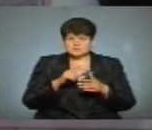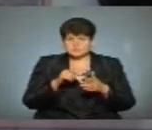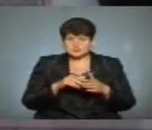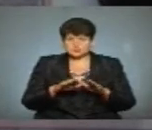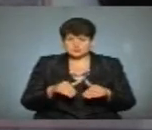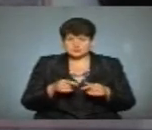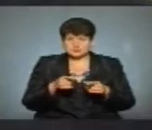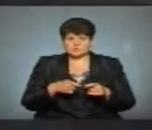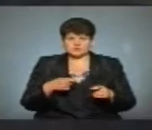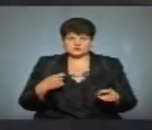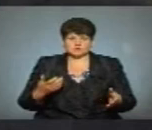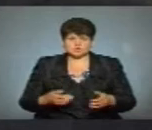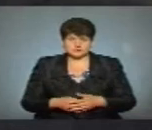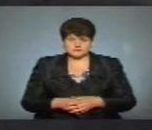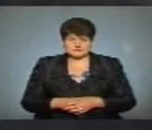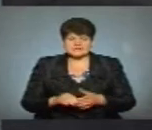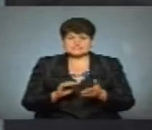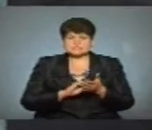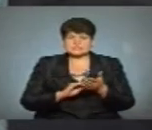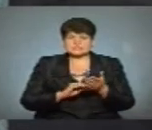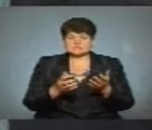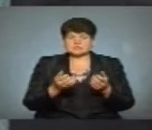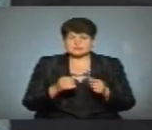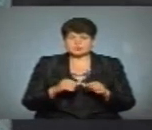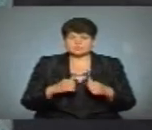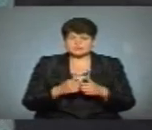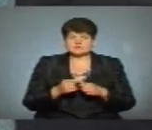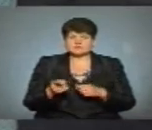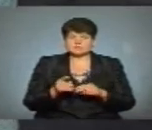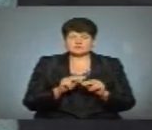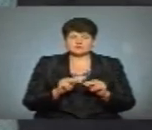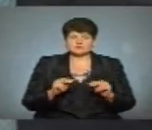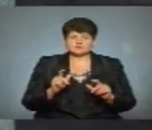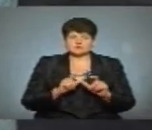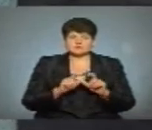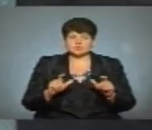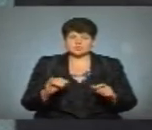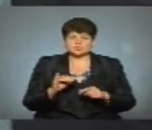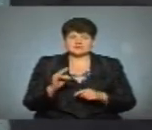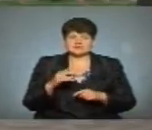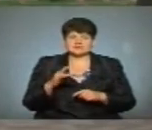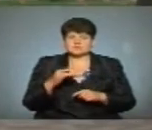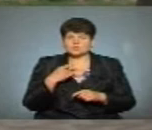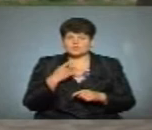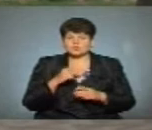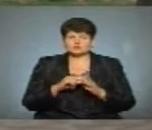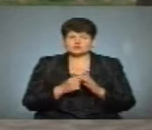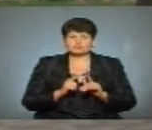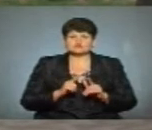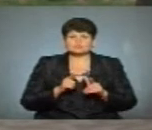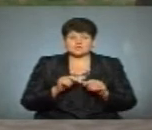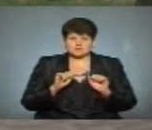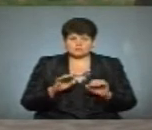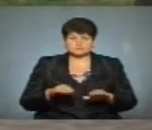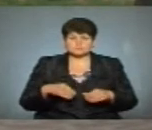надання йому відстрочки. Секретар приймальної комісії Тернопільського педагогічного університету Юрій Древніцький каже, довідку вступника можуть